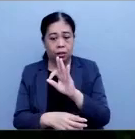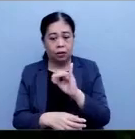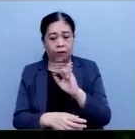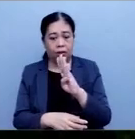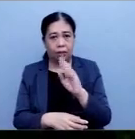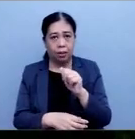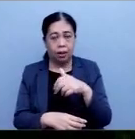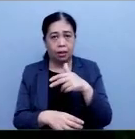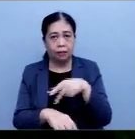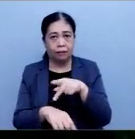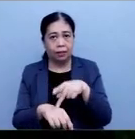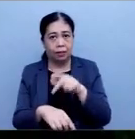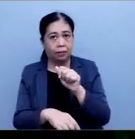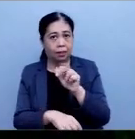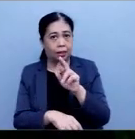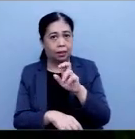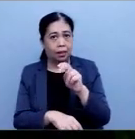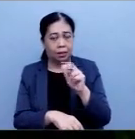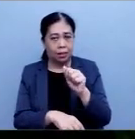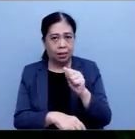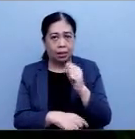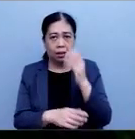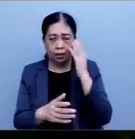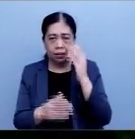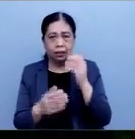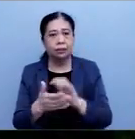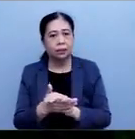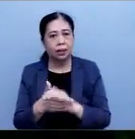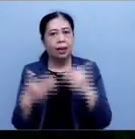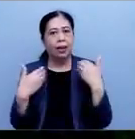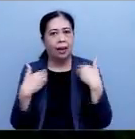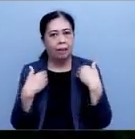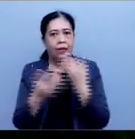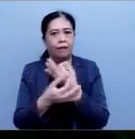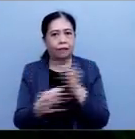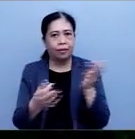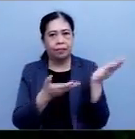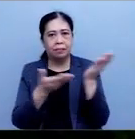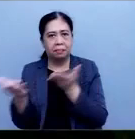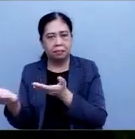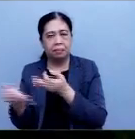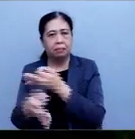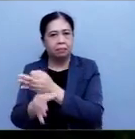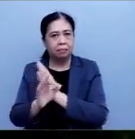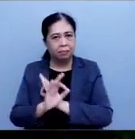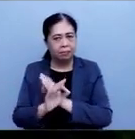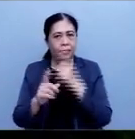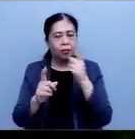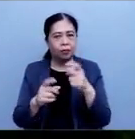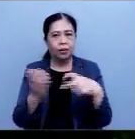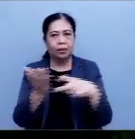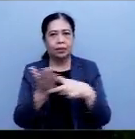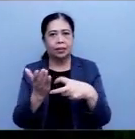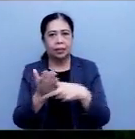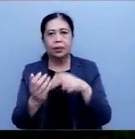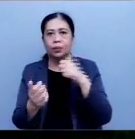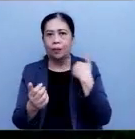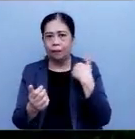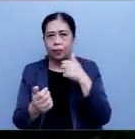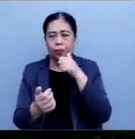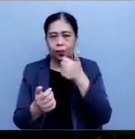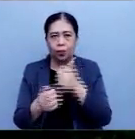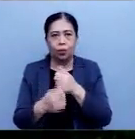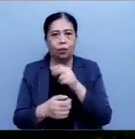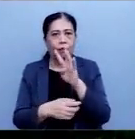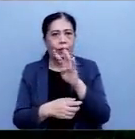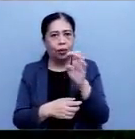sa Philippine Arena, alam mo, Cheryl, merong libreng hatid sundo para sa mga ticket holder bukas. Nasa